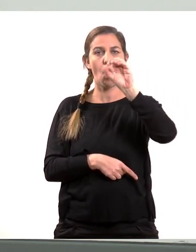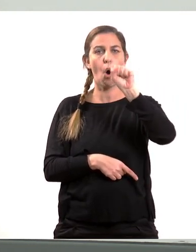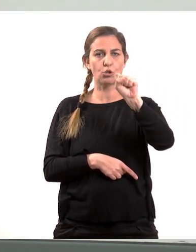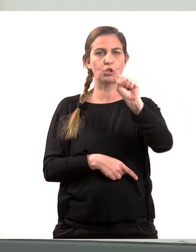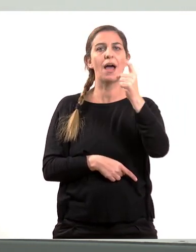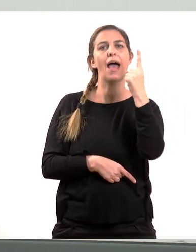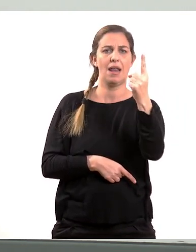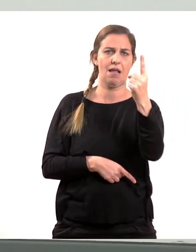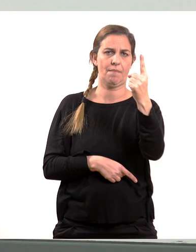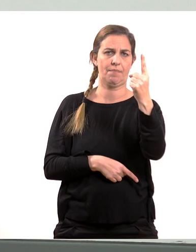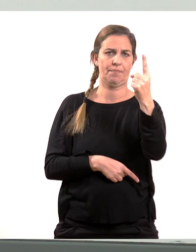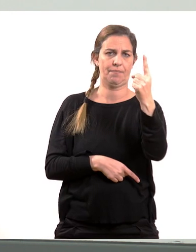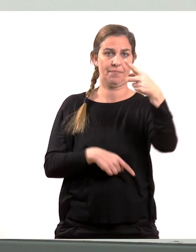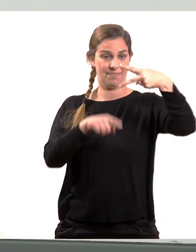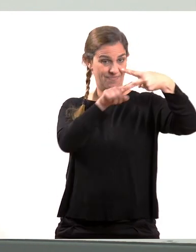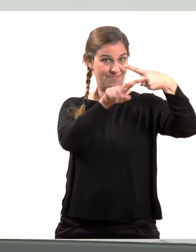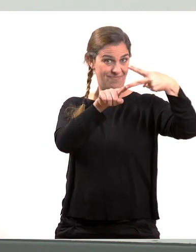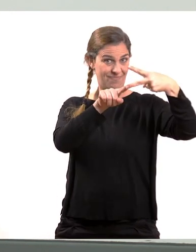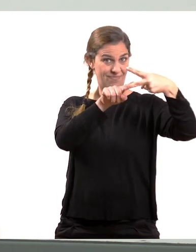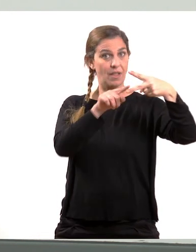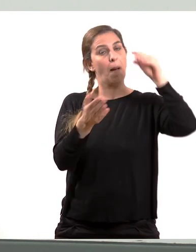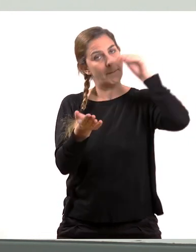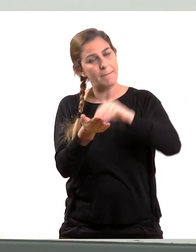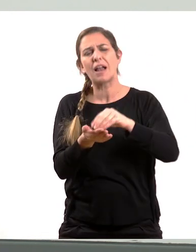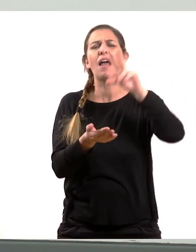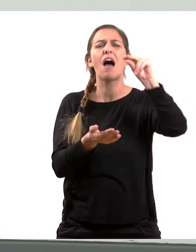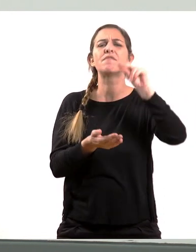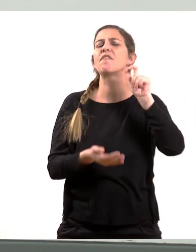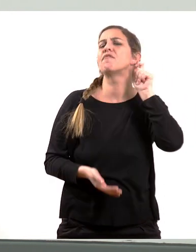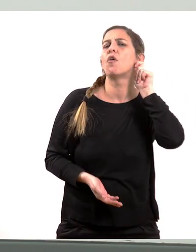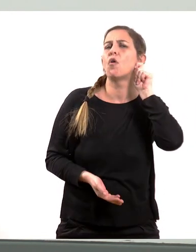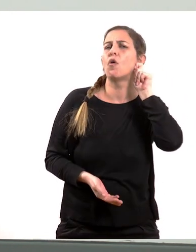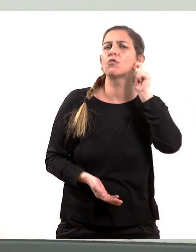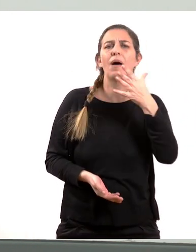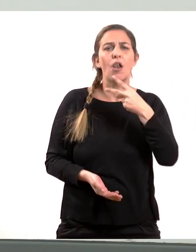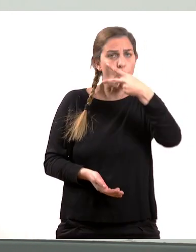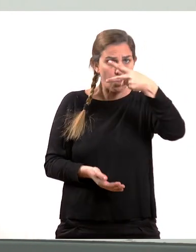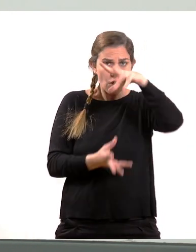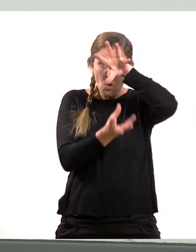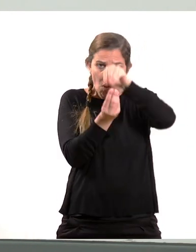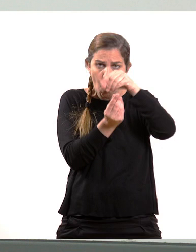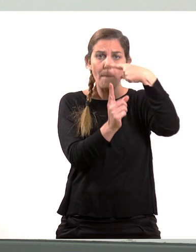Προσθεταίος 1, ας πούμε. Και ο δεύτερος πάλι προσθεταίος κι αυτός. Γιατί τους προσθέτουμε.